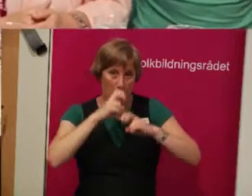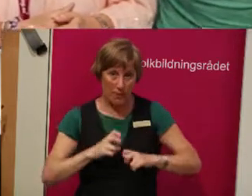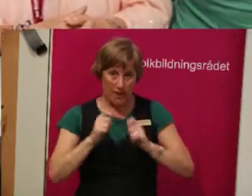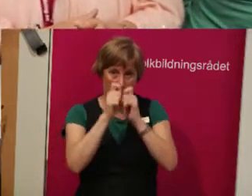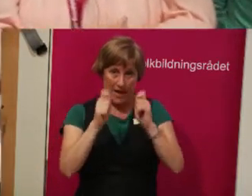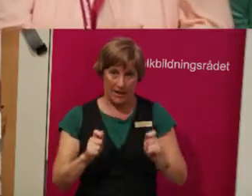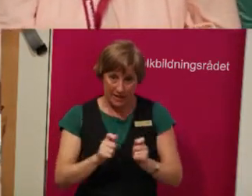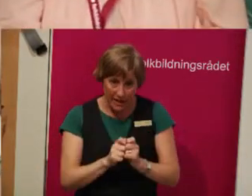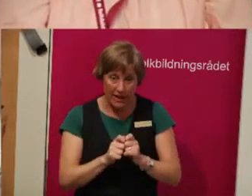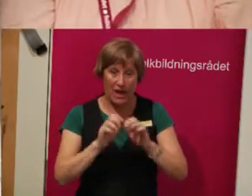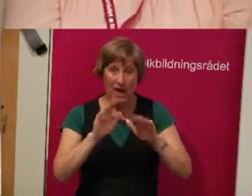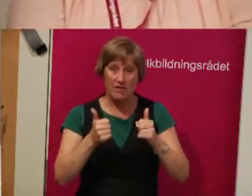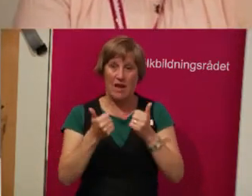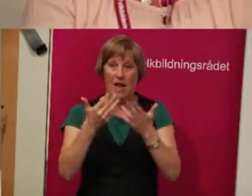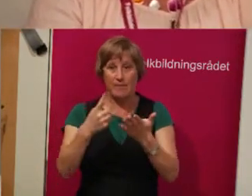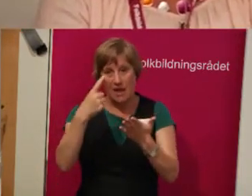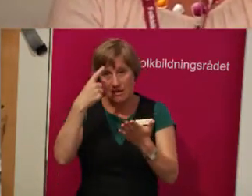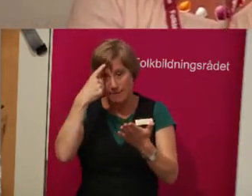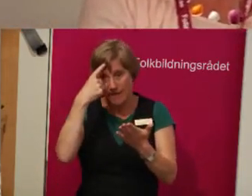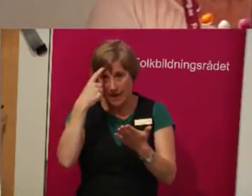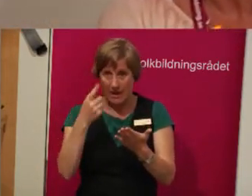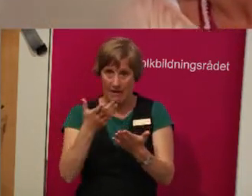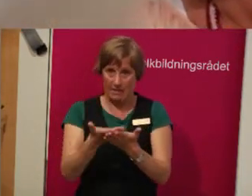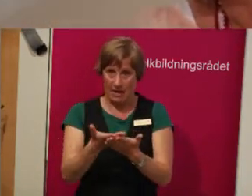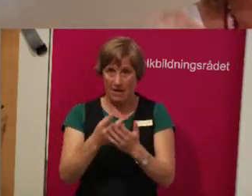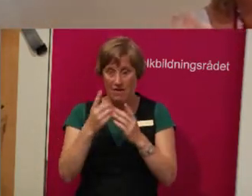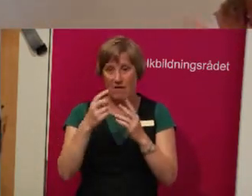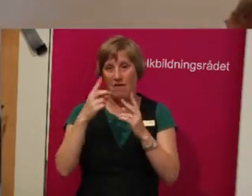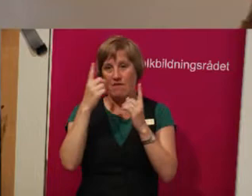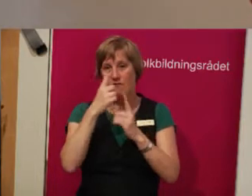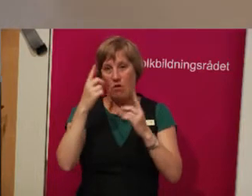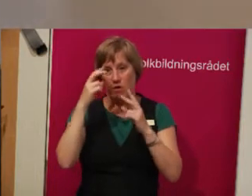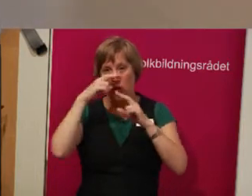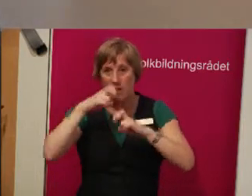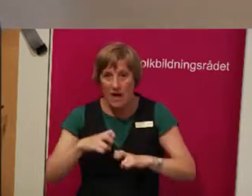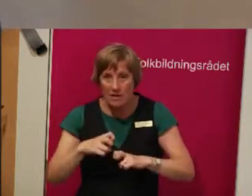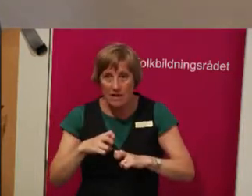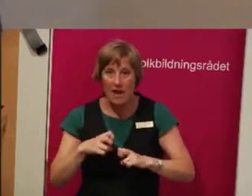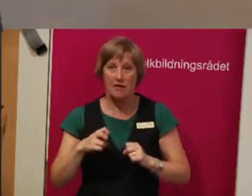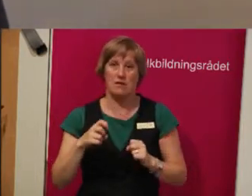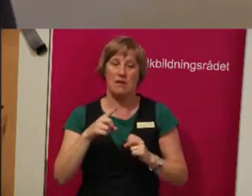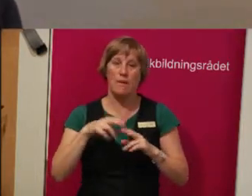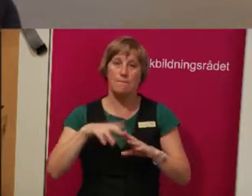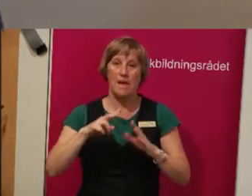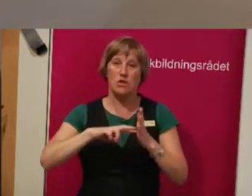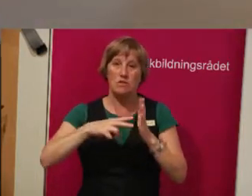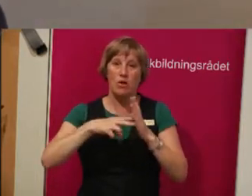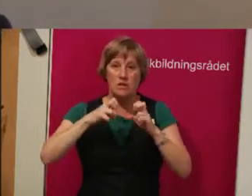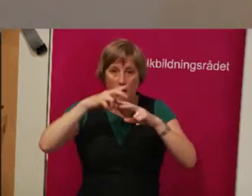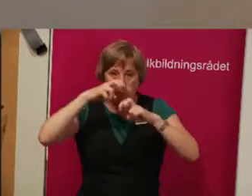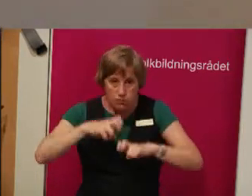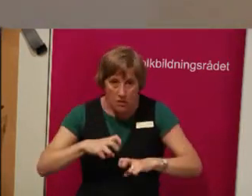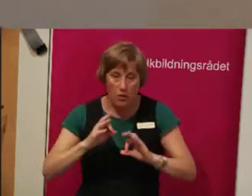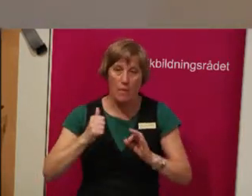betänkande, Folkbildningsutredningen, som föreslog att man mer systematiskt skulle utvärdera hur pengarna används inom folkbildningsanslaget.